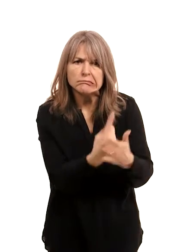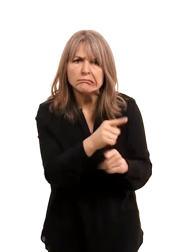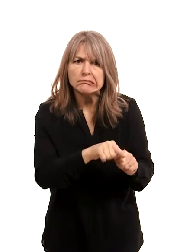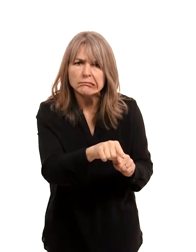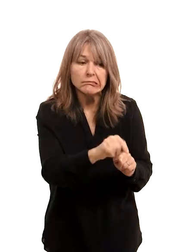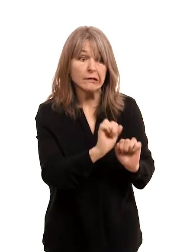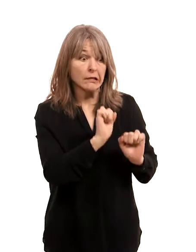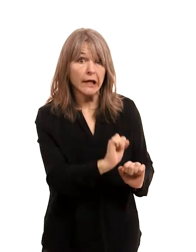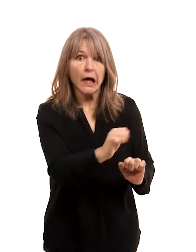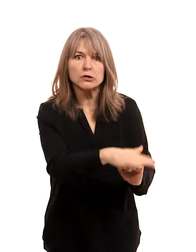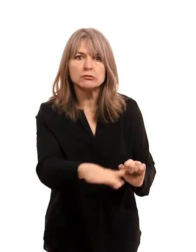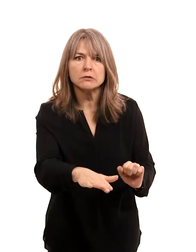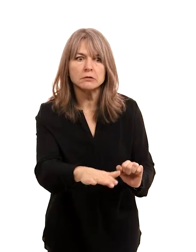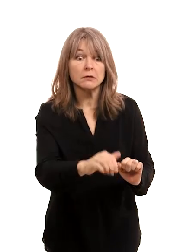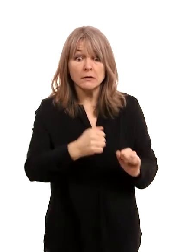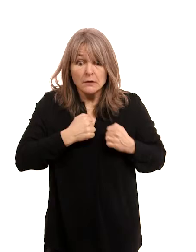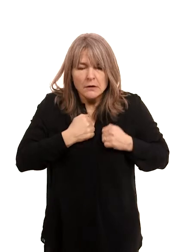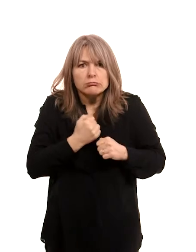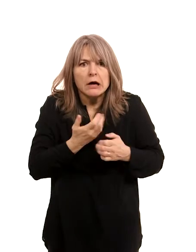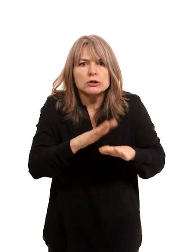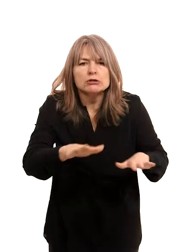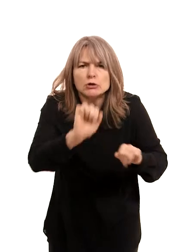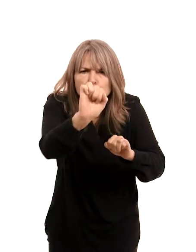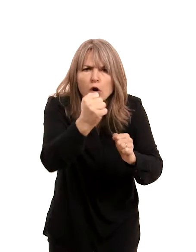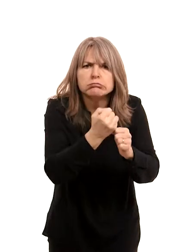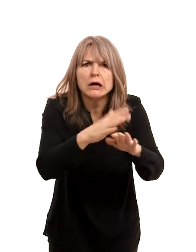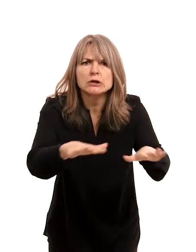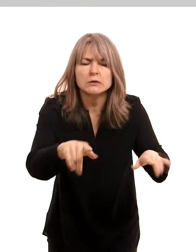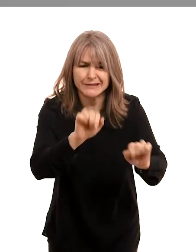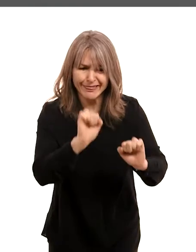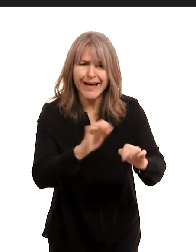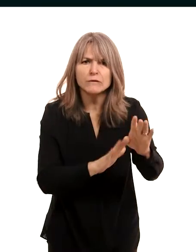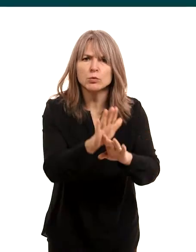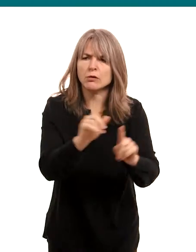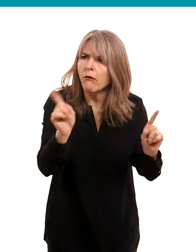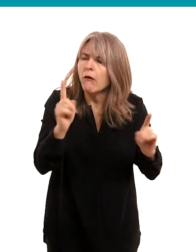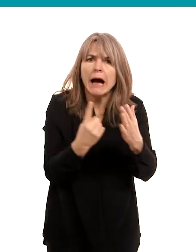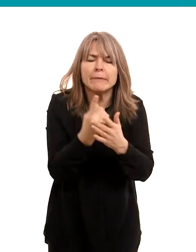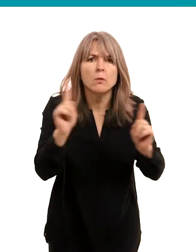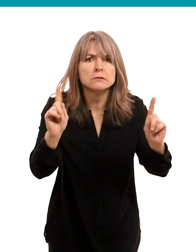i plant nhw i wirion a wirionesau nhw beth sy'n mynd i ddigwydd yn y dyfodol.